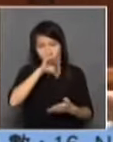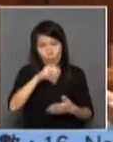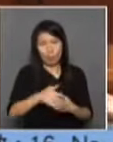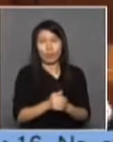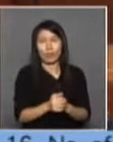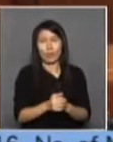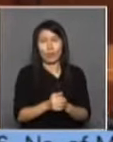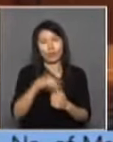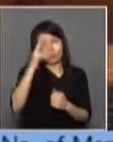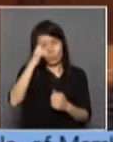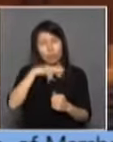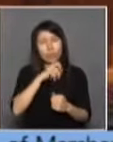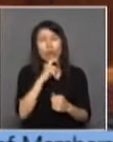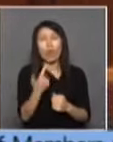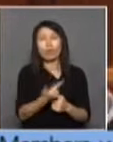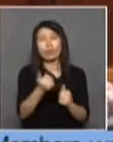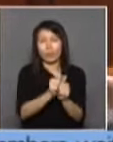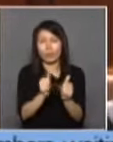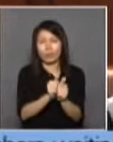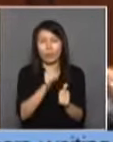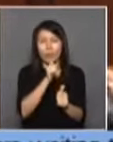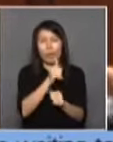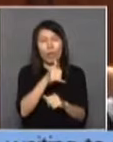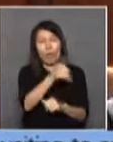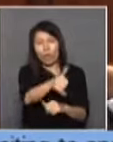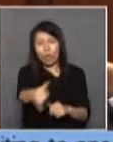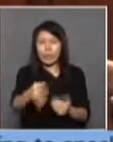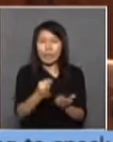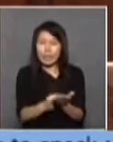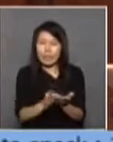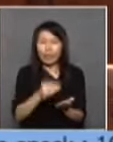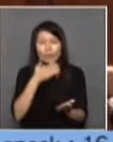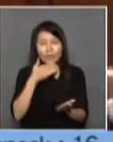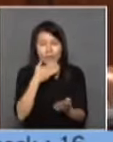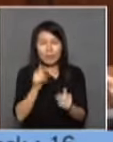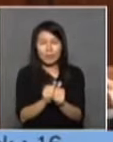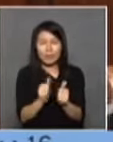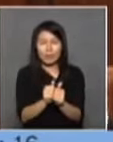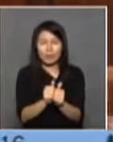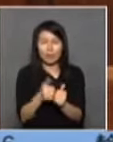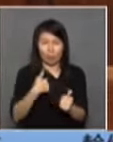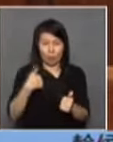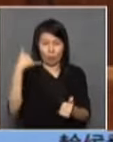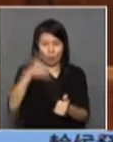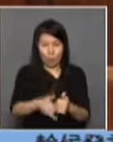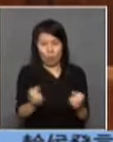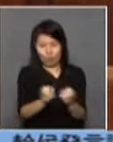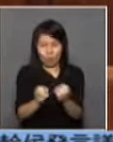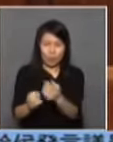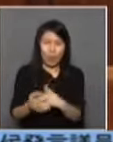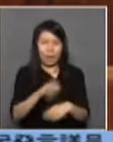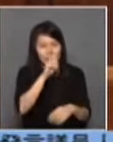往咧有唔少朋友去過唔少場合，包括一啲青少年朋友同我嘅聚會，我哋問佢哋，佢哋對